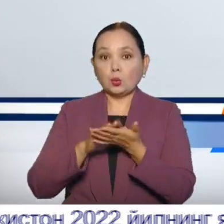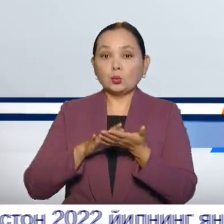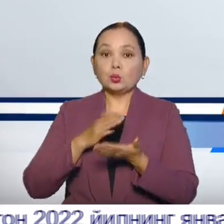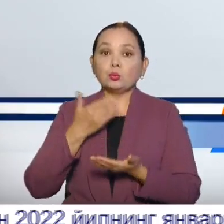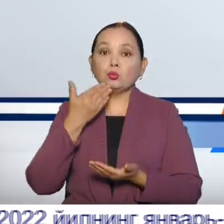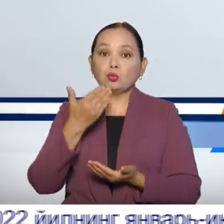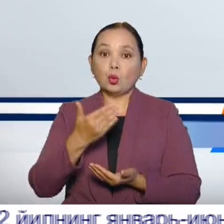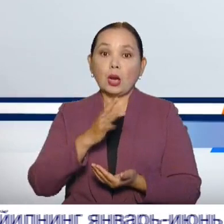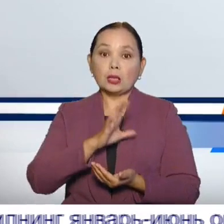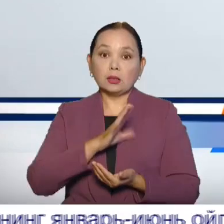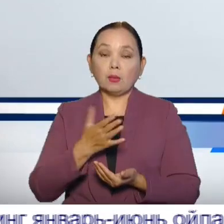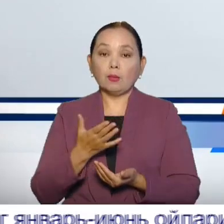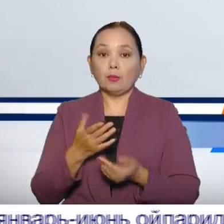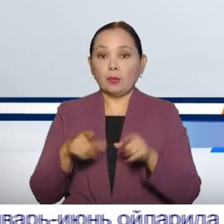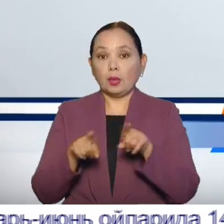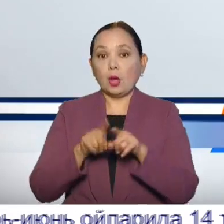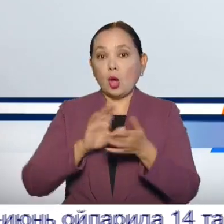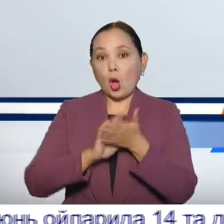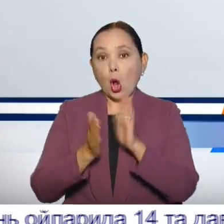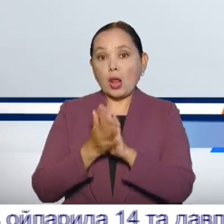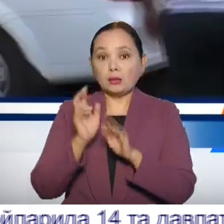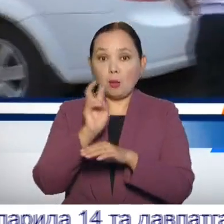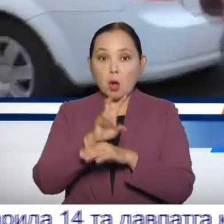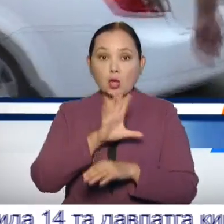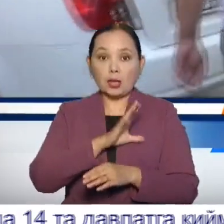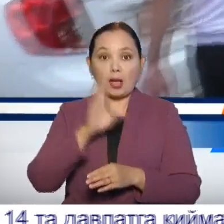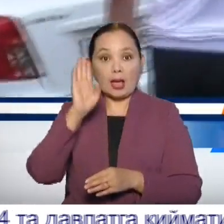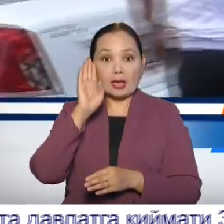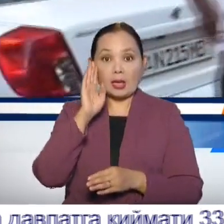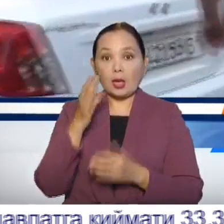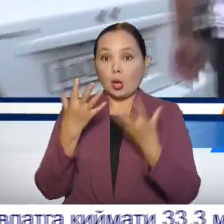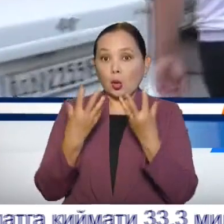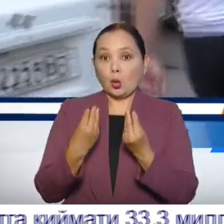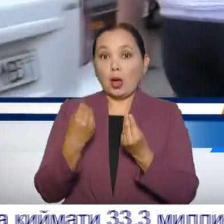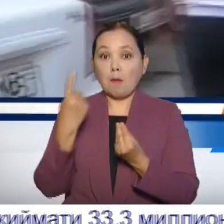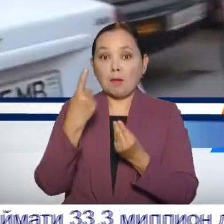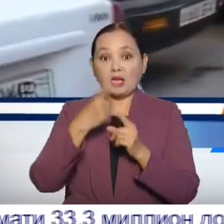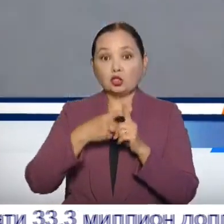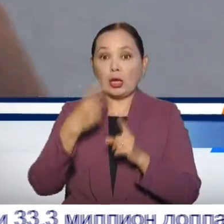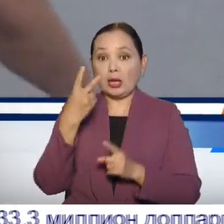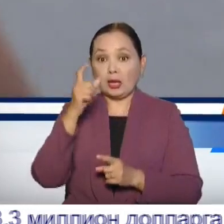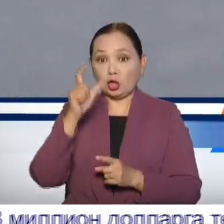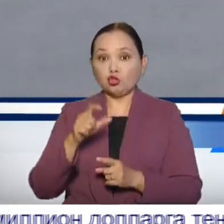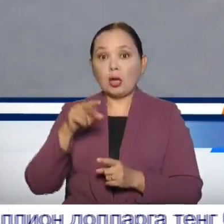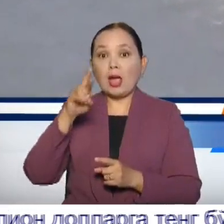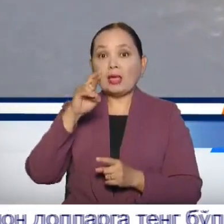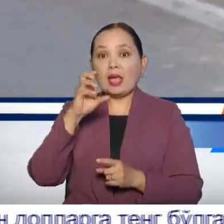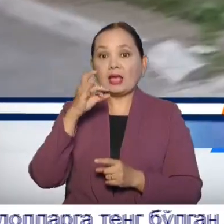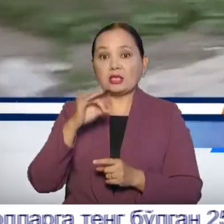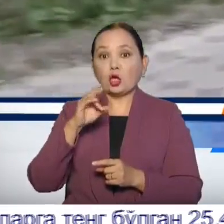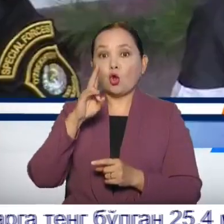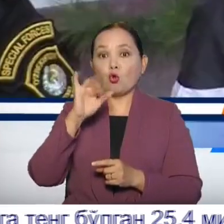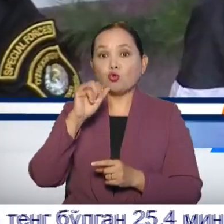uzrini so'ratdi. Shunday holatda borgandim. Yigitlar kunning birinchi yarmida 2 kishi bo'lib Yakkasaroy tumanining